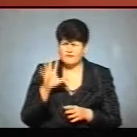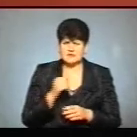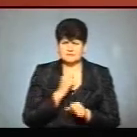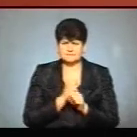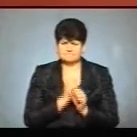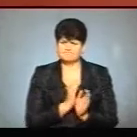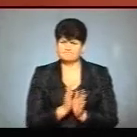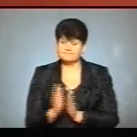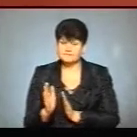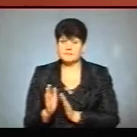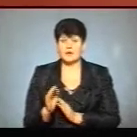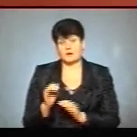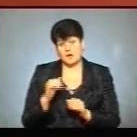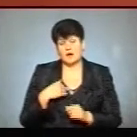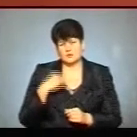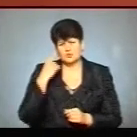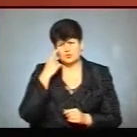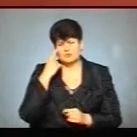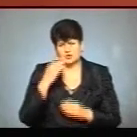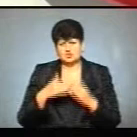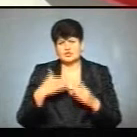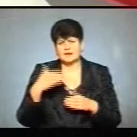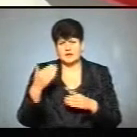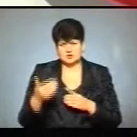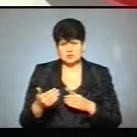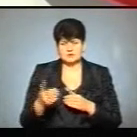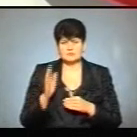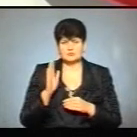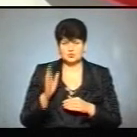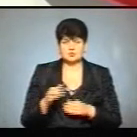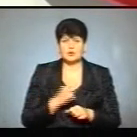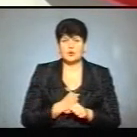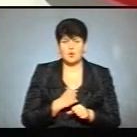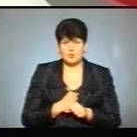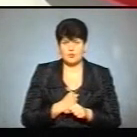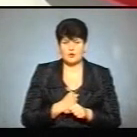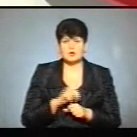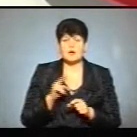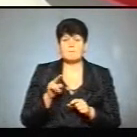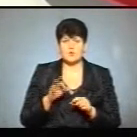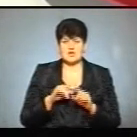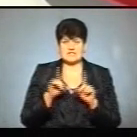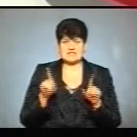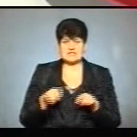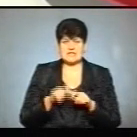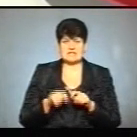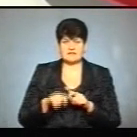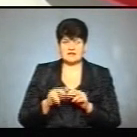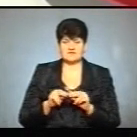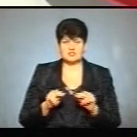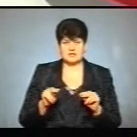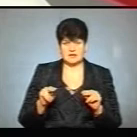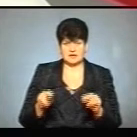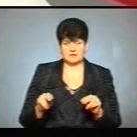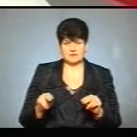внормовано, то я думаю, що далі піде і робота по сертифікації вчителів освітніх